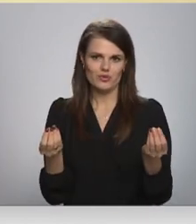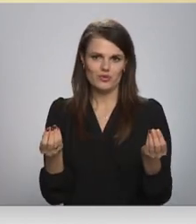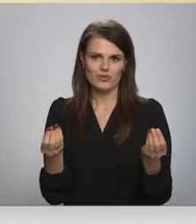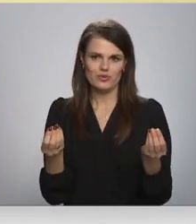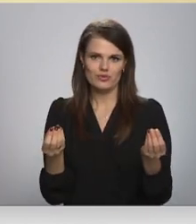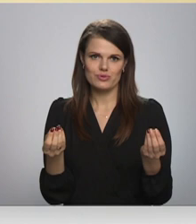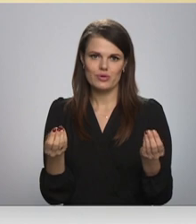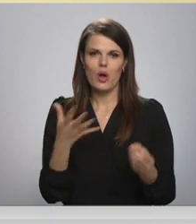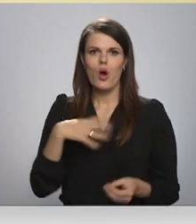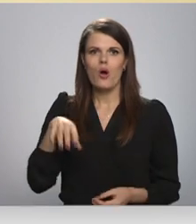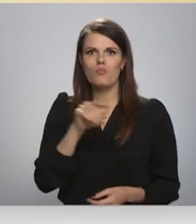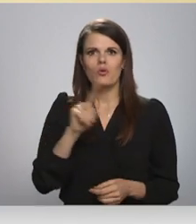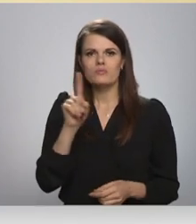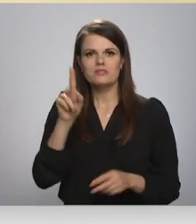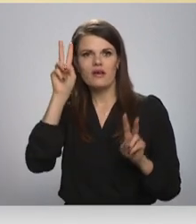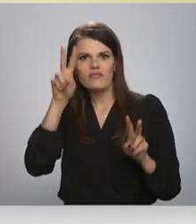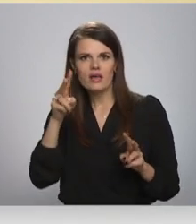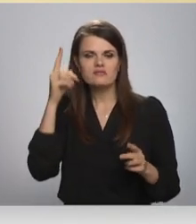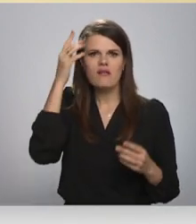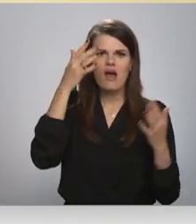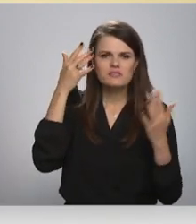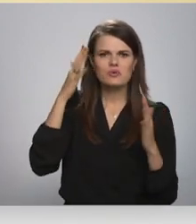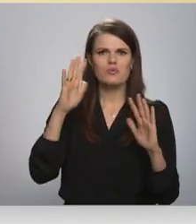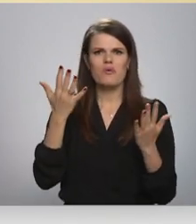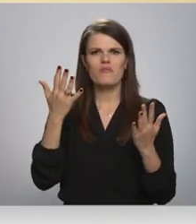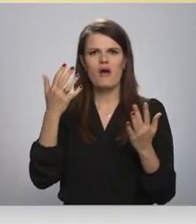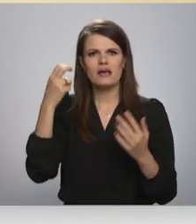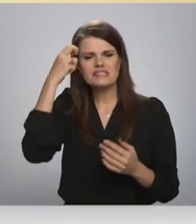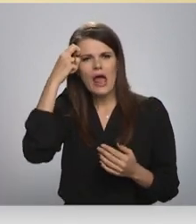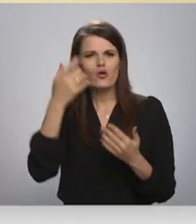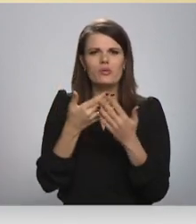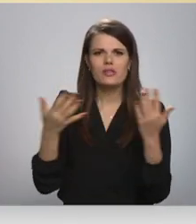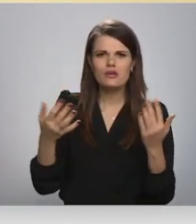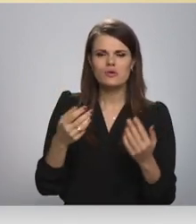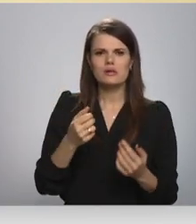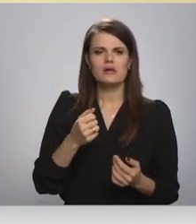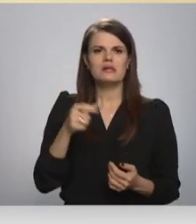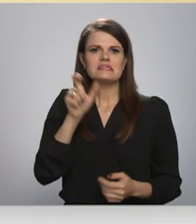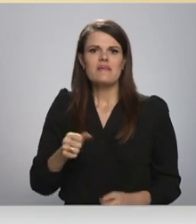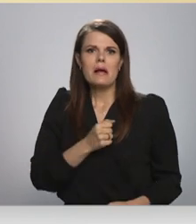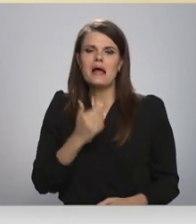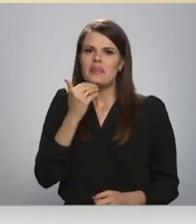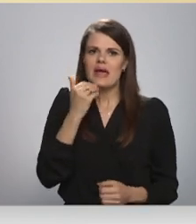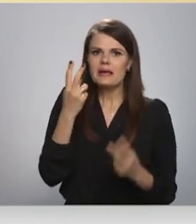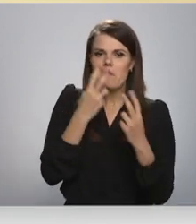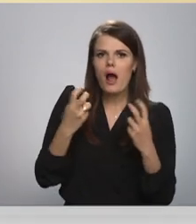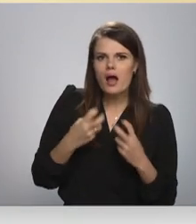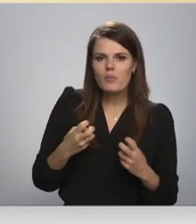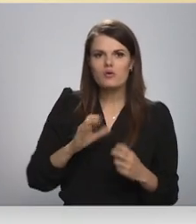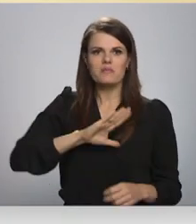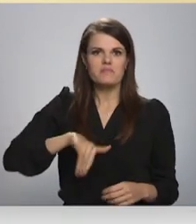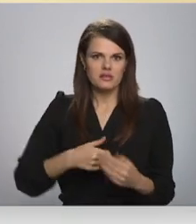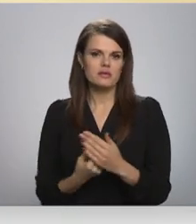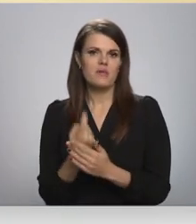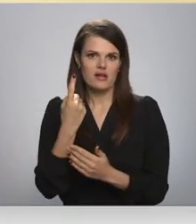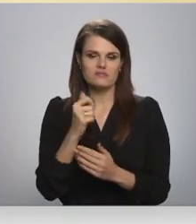Mums ir neziņa, ir aizsprieduma vai mīti, ir bailes, kas izraisa netestēšanos un kas pēc tam